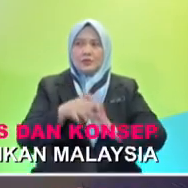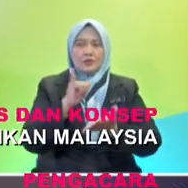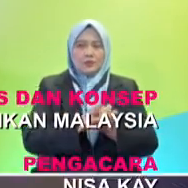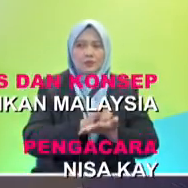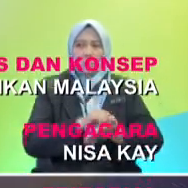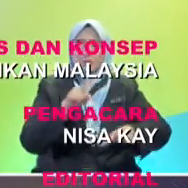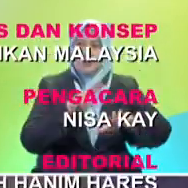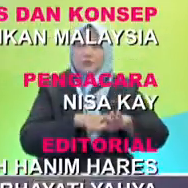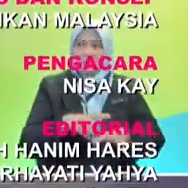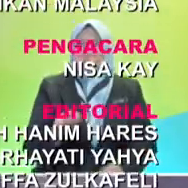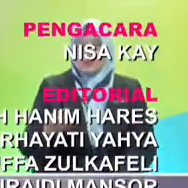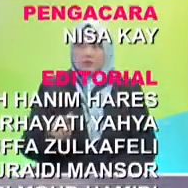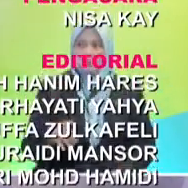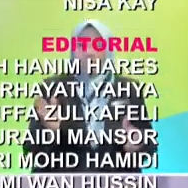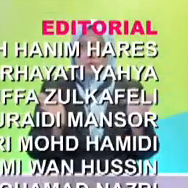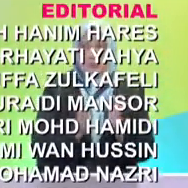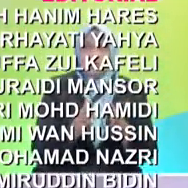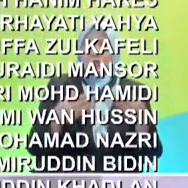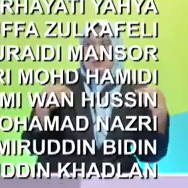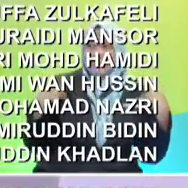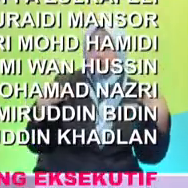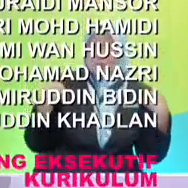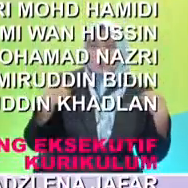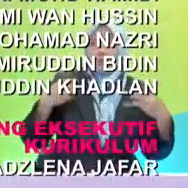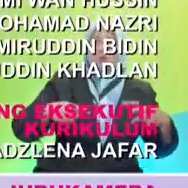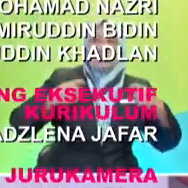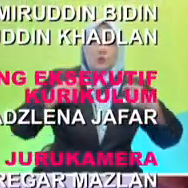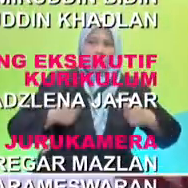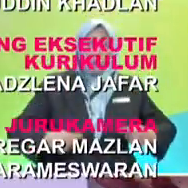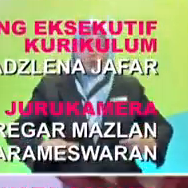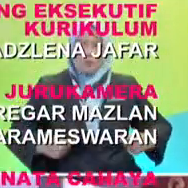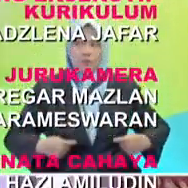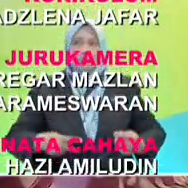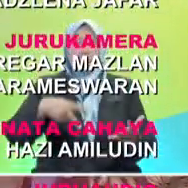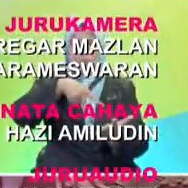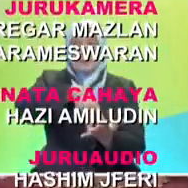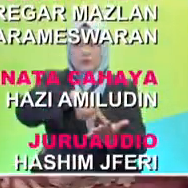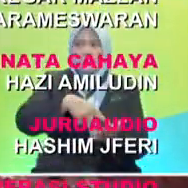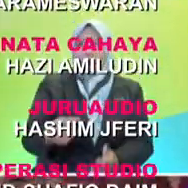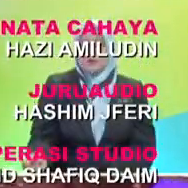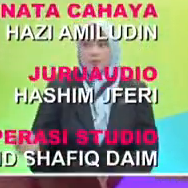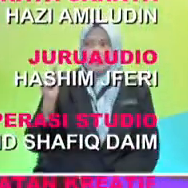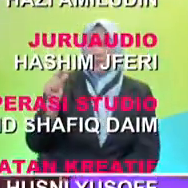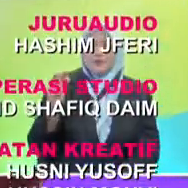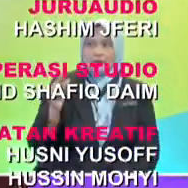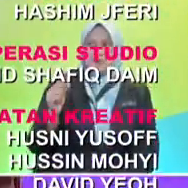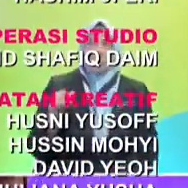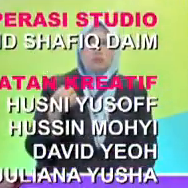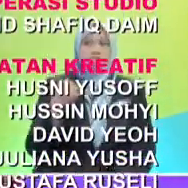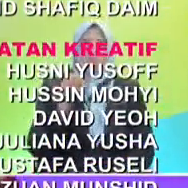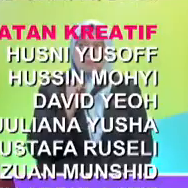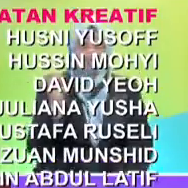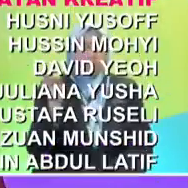di dapur kecil ada susuk tubuh. Berdiri gagah